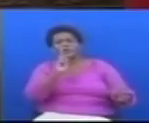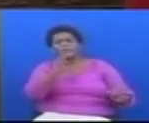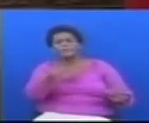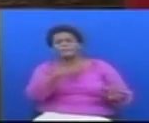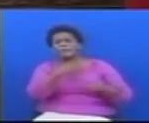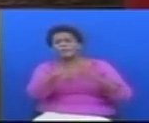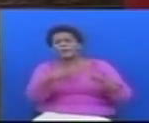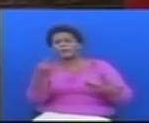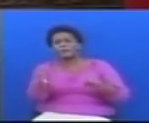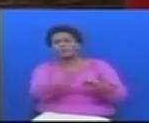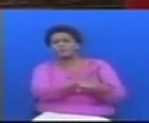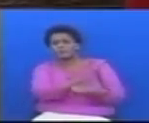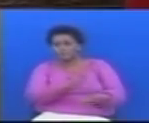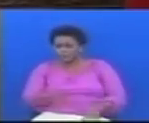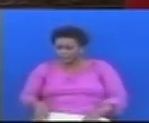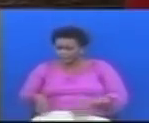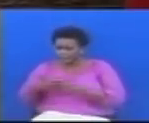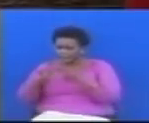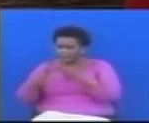Swali la pili.